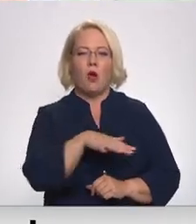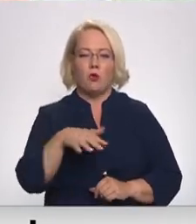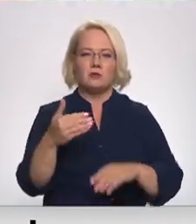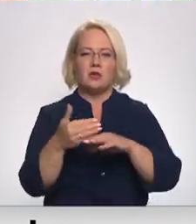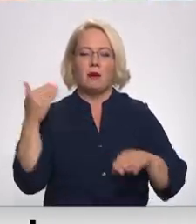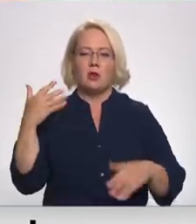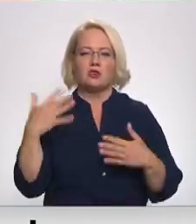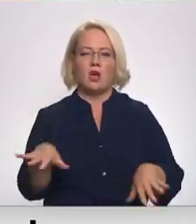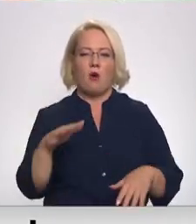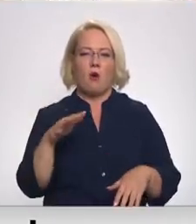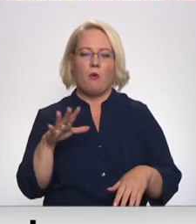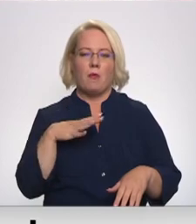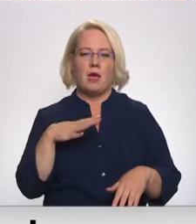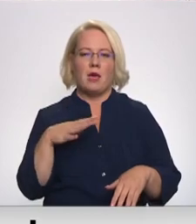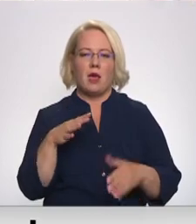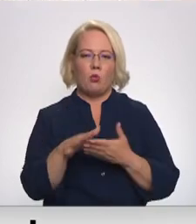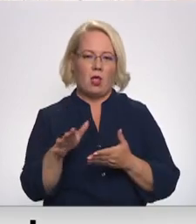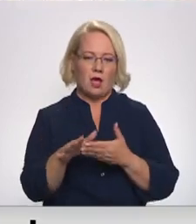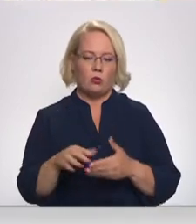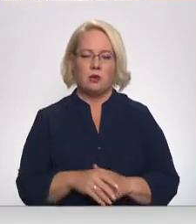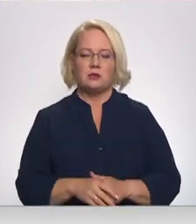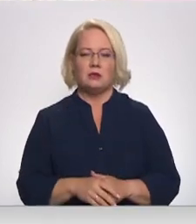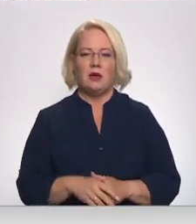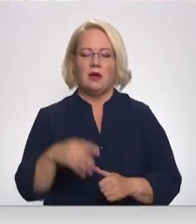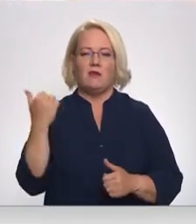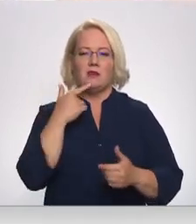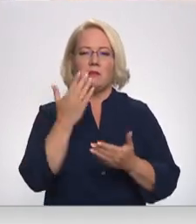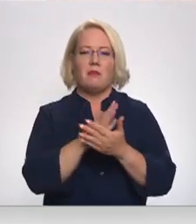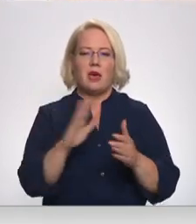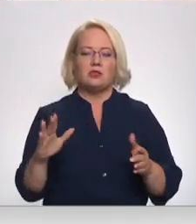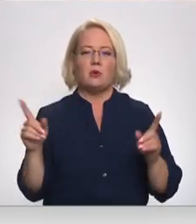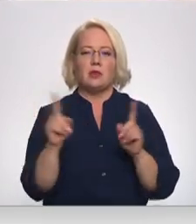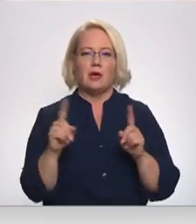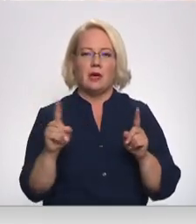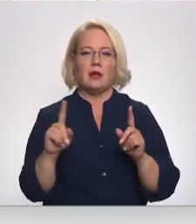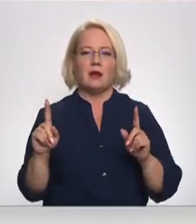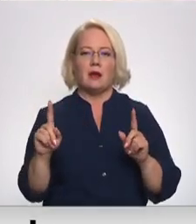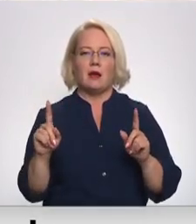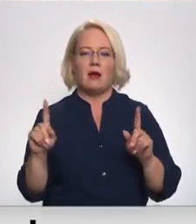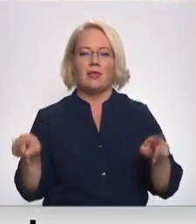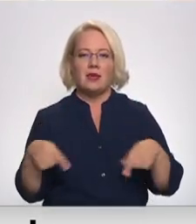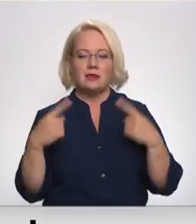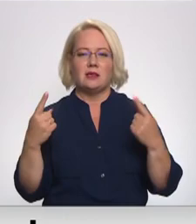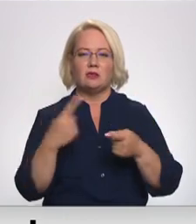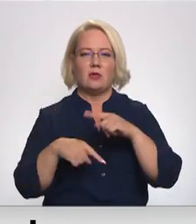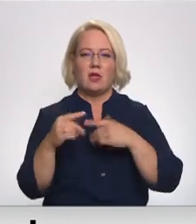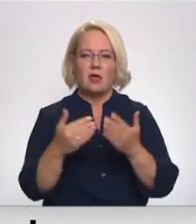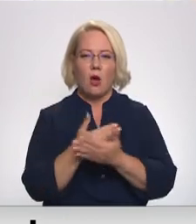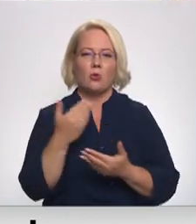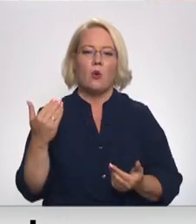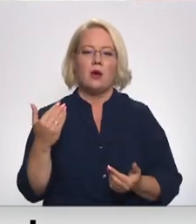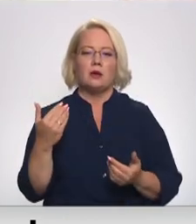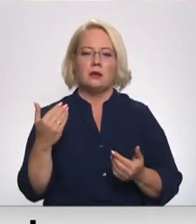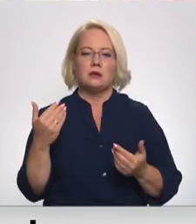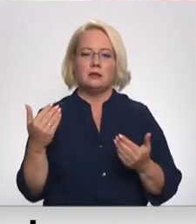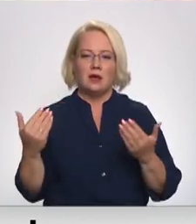jau nolietots daudz. Beidzot ir normāli attīstīts un atjaunots un